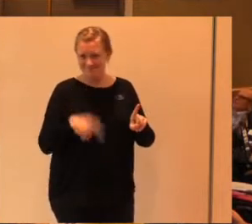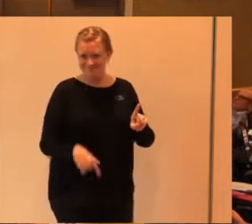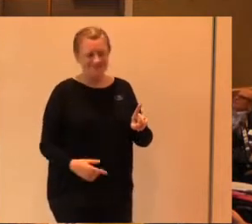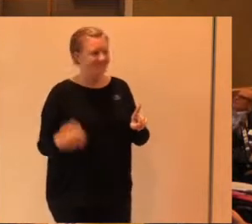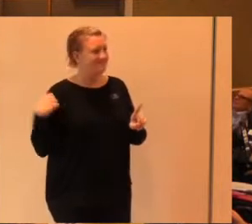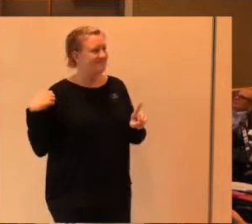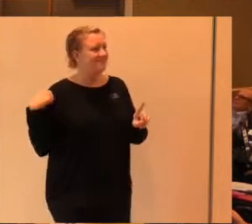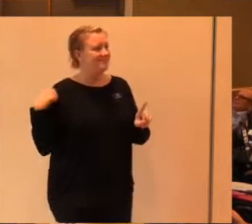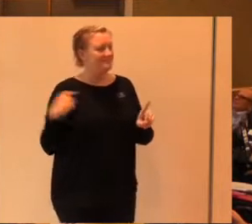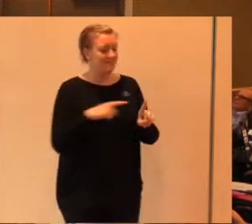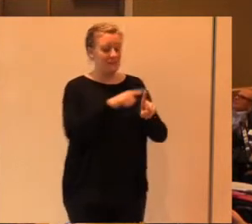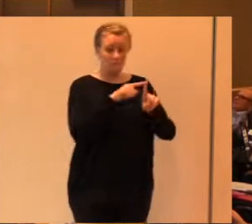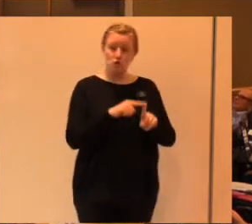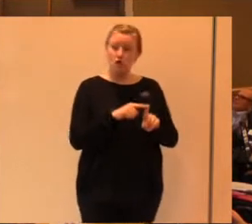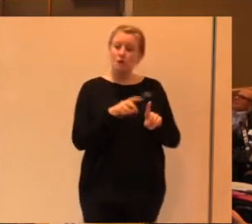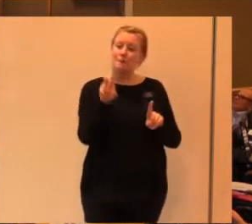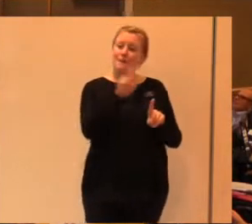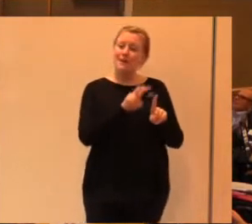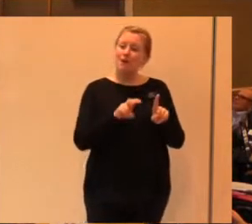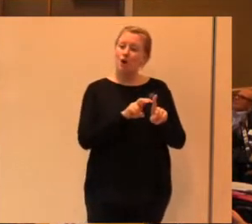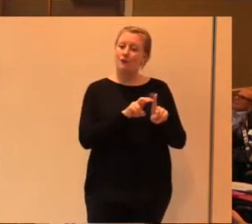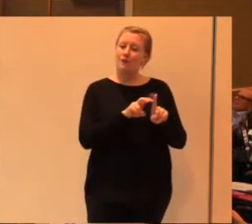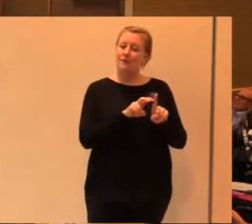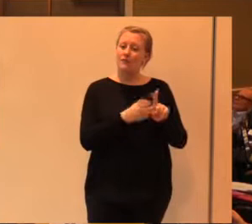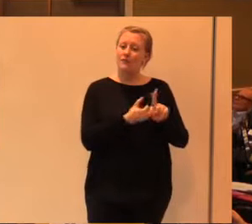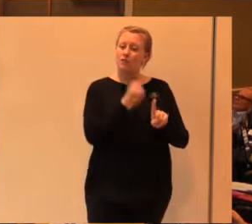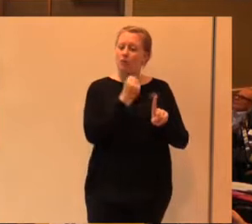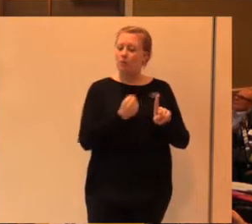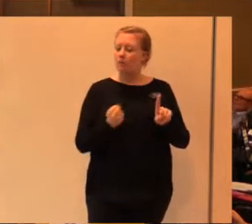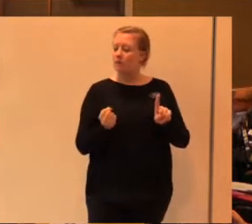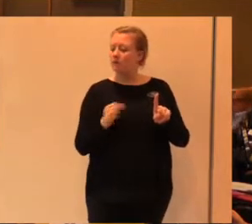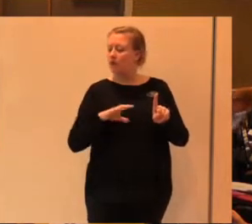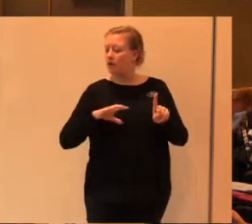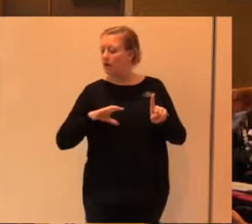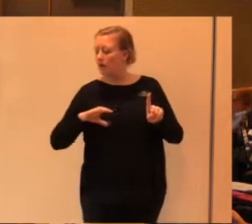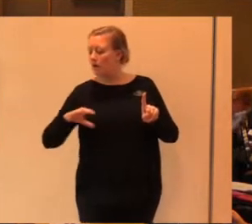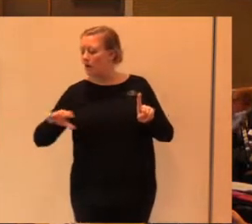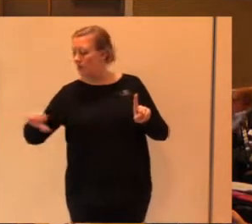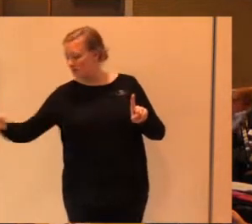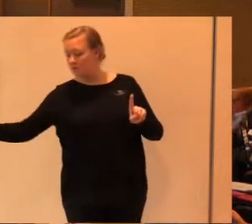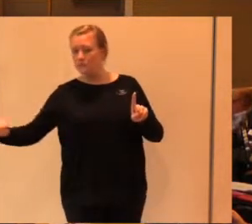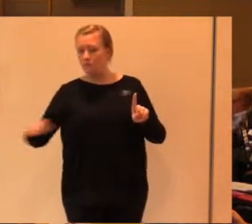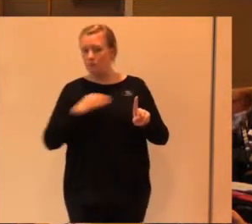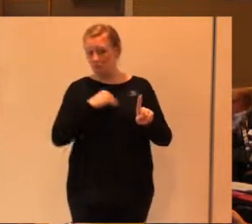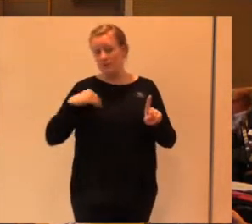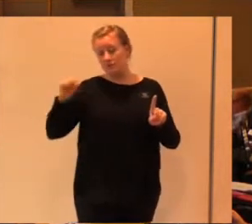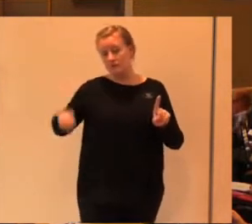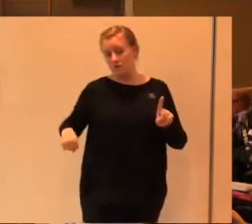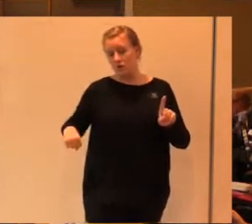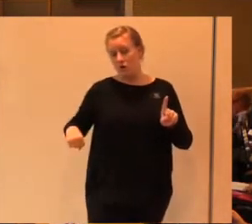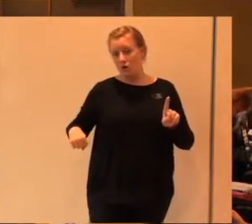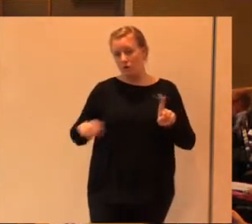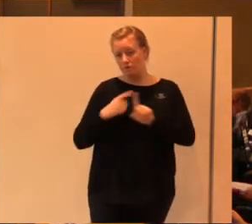Som då täcker resten av det som en myndighet ska göra, till exempel. Och vad står det då i